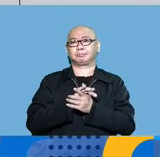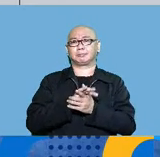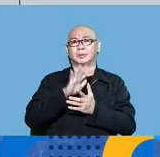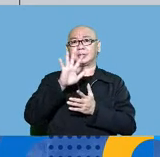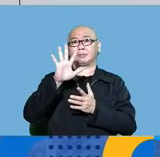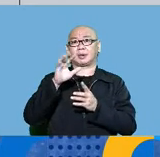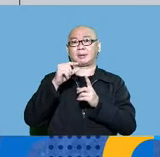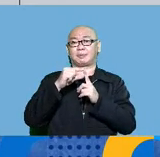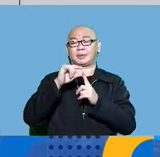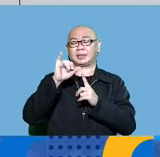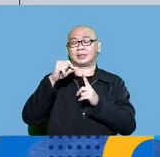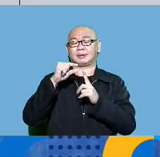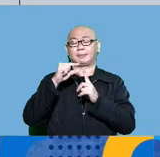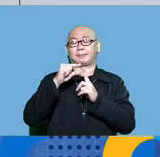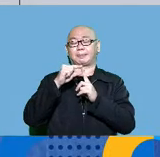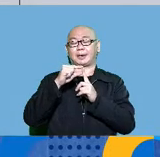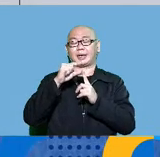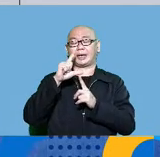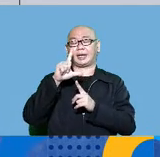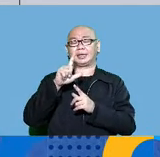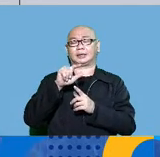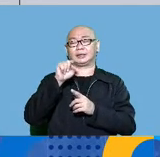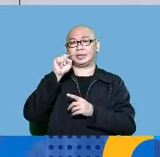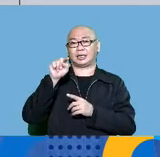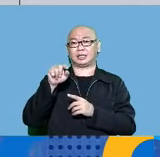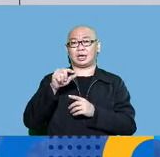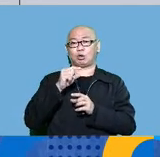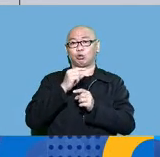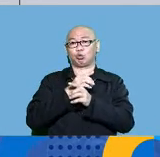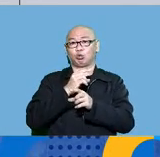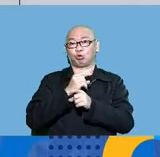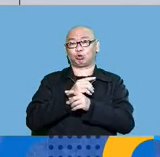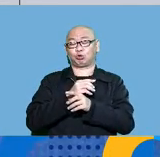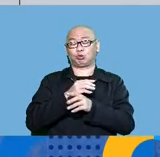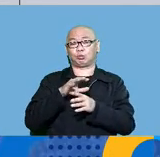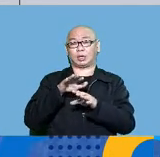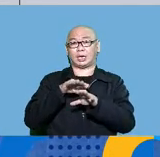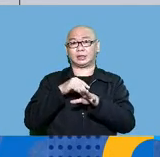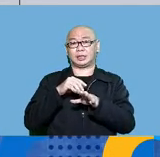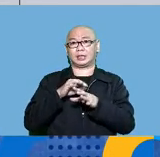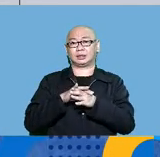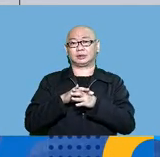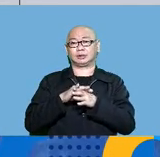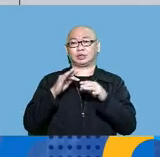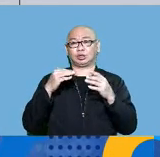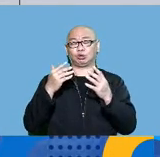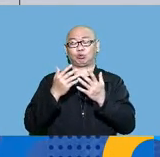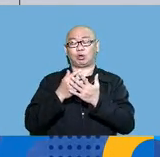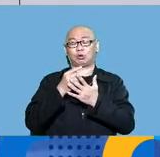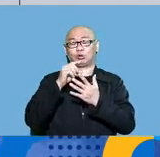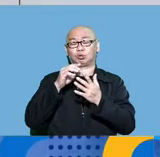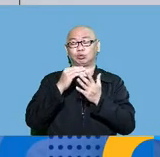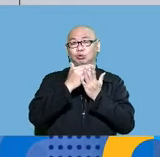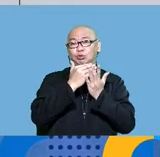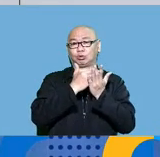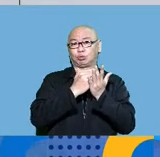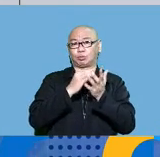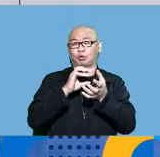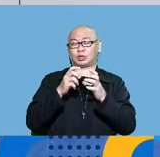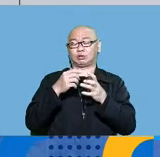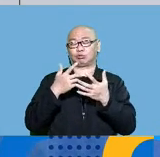ke-5 PJPL. Di sana guru mengajak siswa untuk menyusun laporan proyek lalu